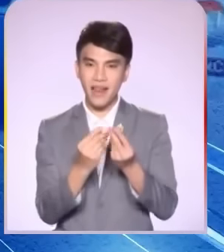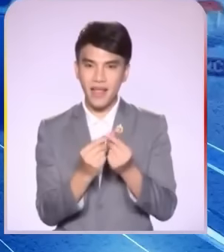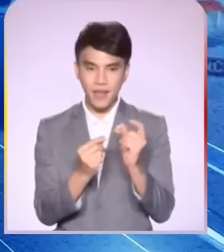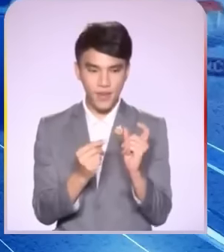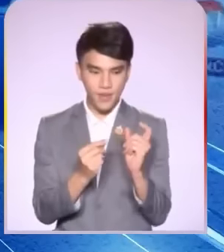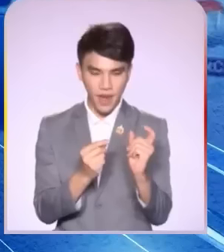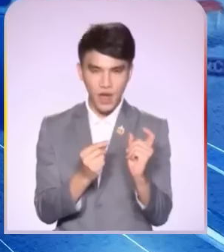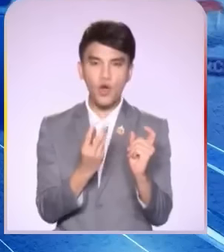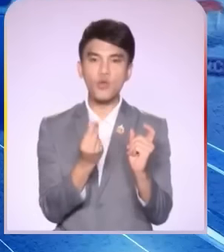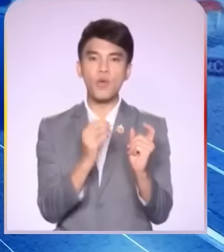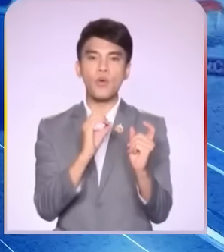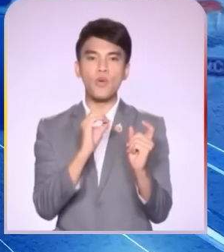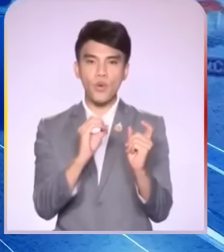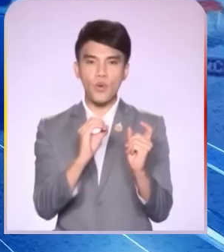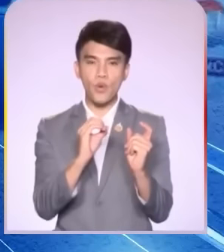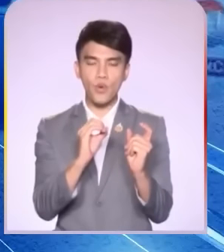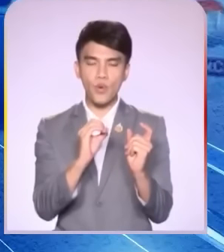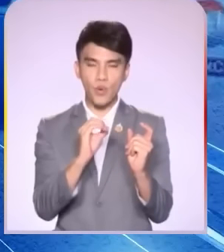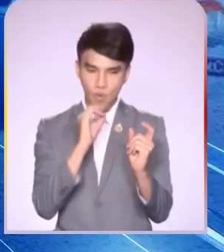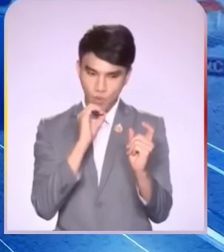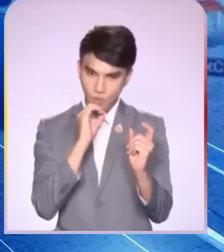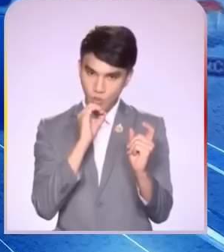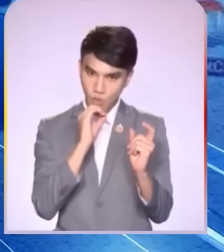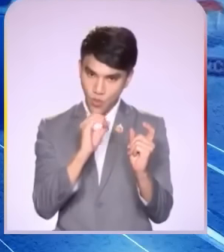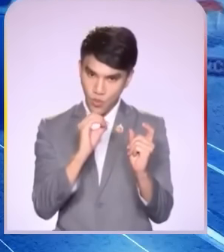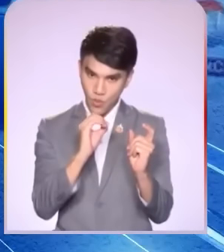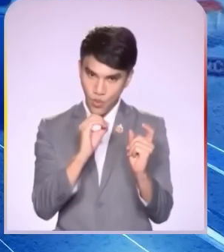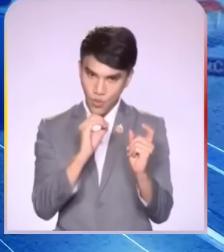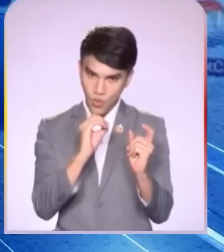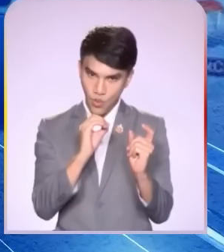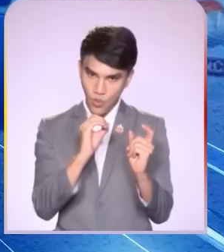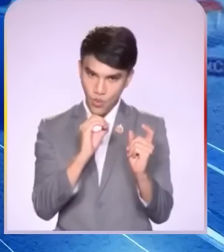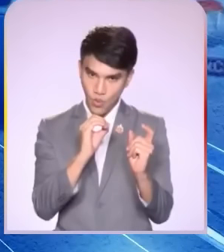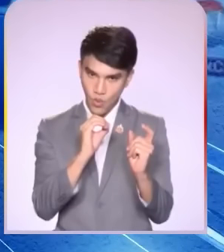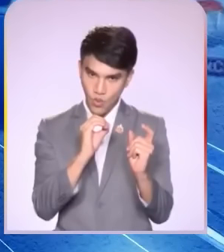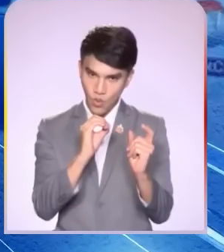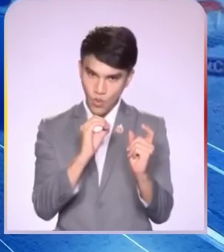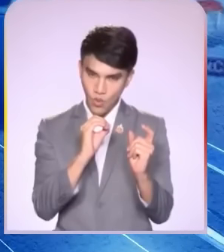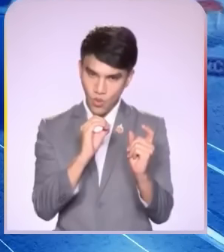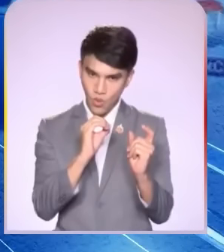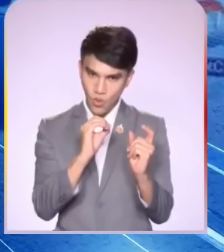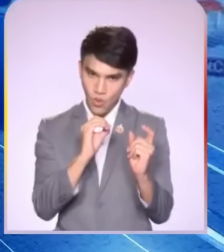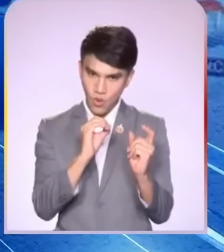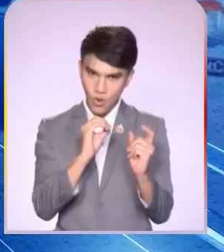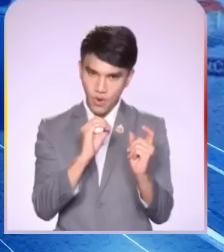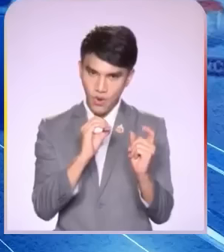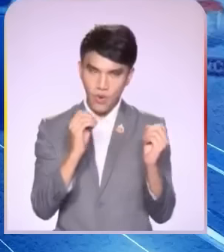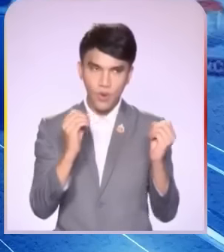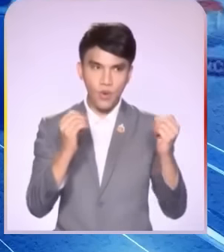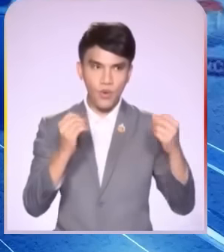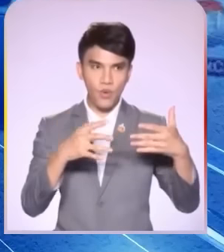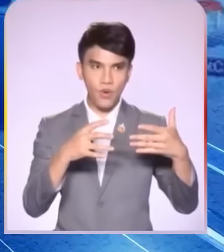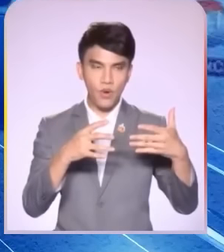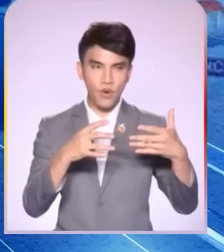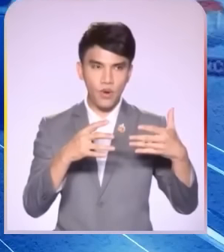ประชาชนลงท้ายด้วยเลข0นะฮะ ย้ำด้วยค่ะว่าเลขบัตรข้างหน้าไม่ใช่ข้างหลัง เลขบัตรประชาชน